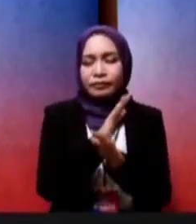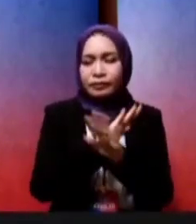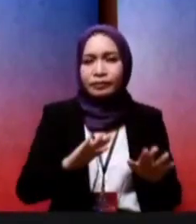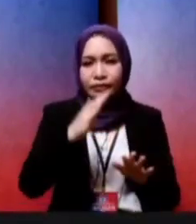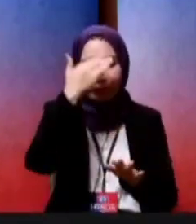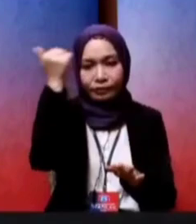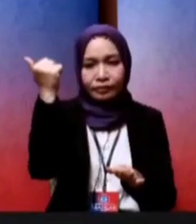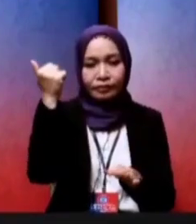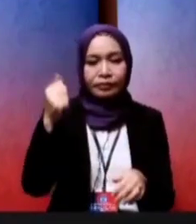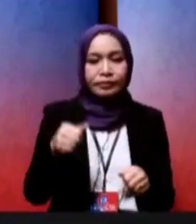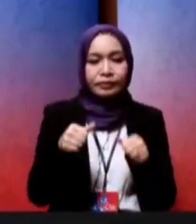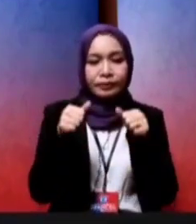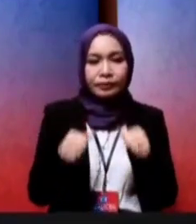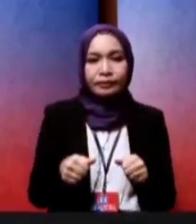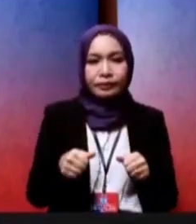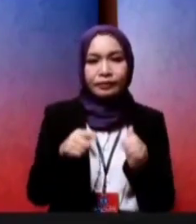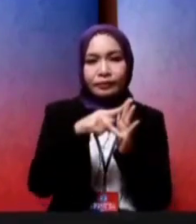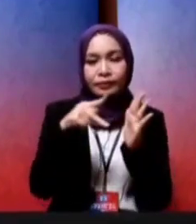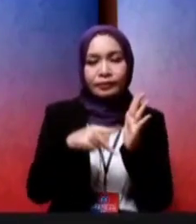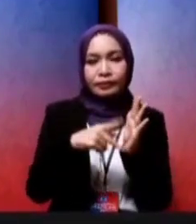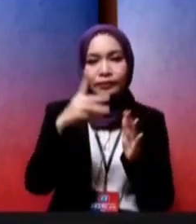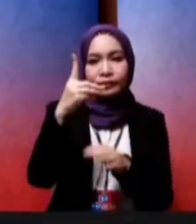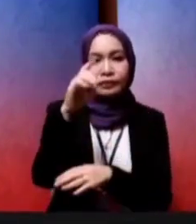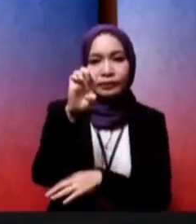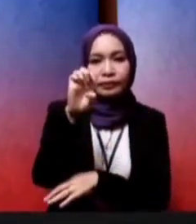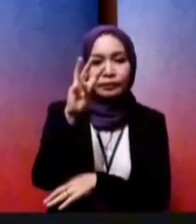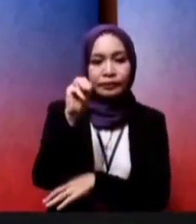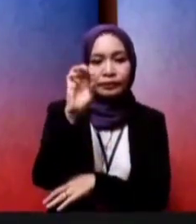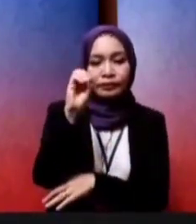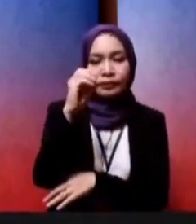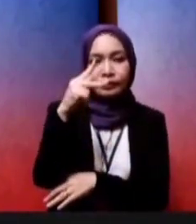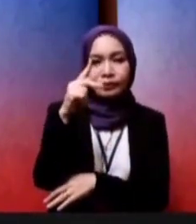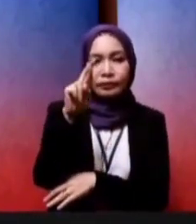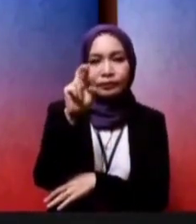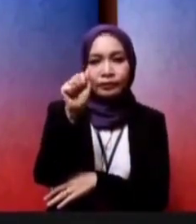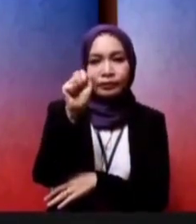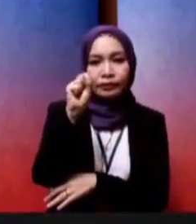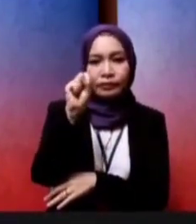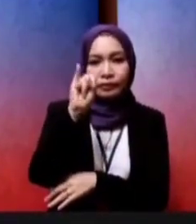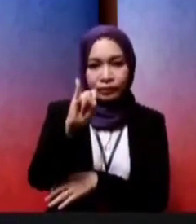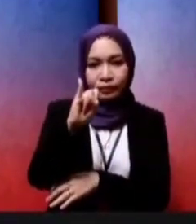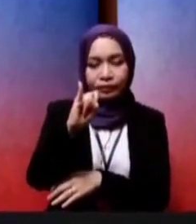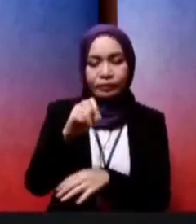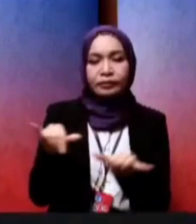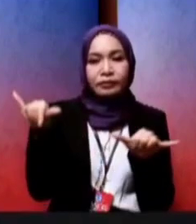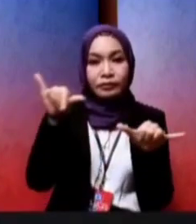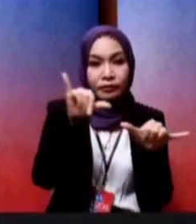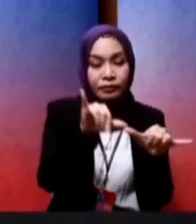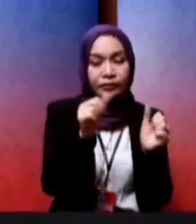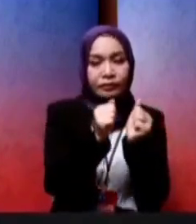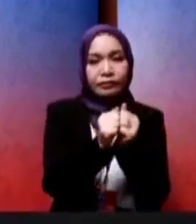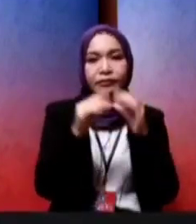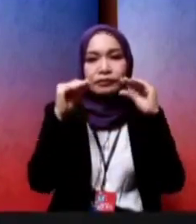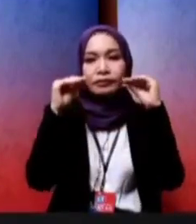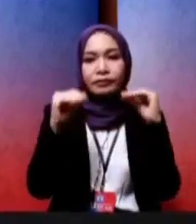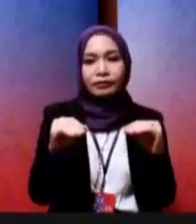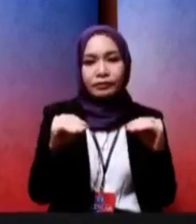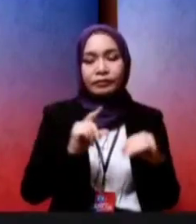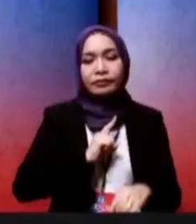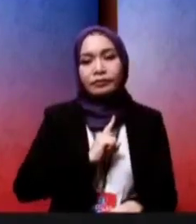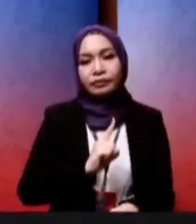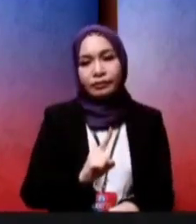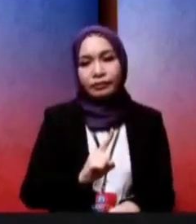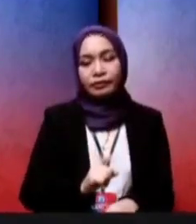demokrasi yang jelas selari dengan ajaran Islam kekuatan kita ini p katan kita bergantung kepada